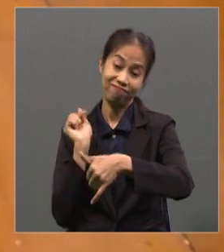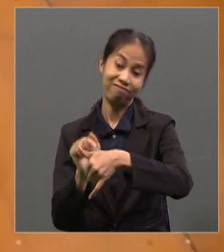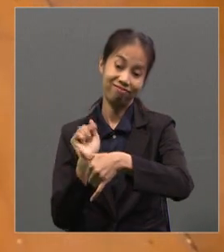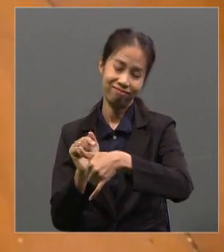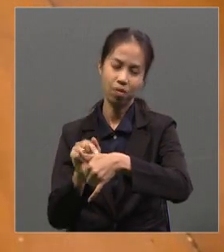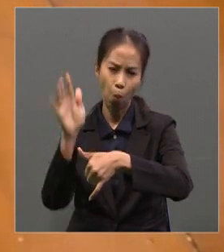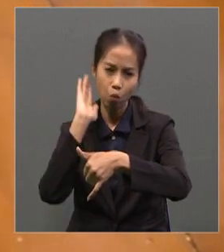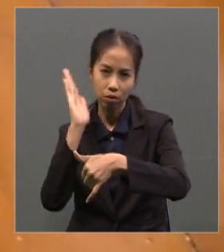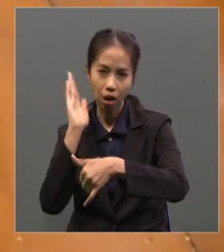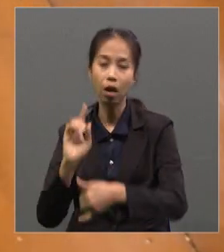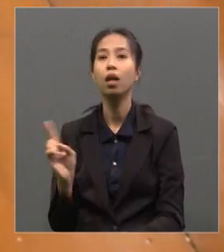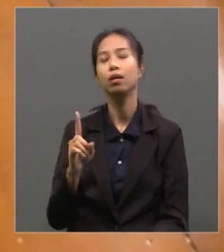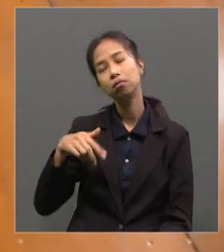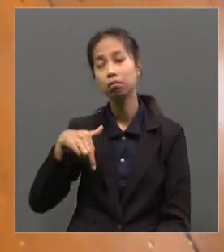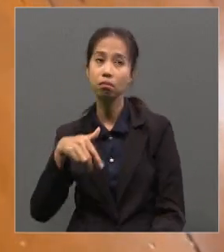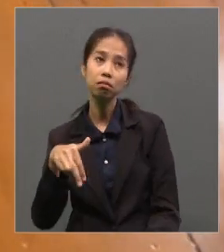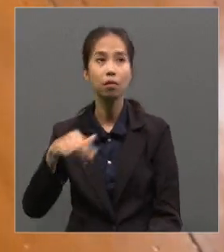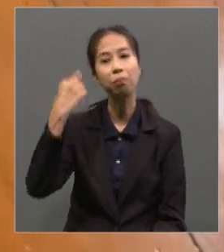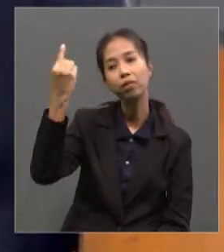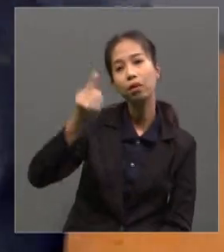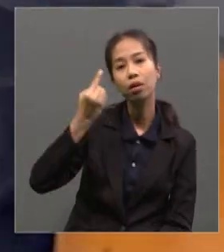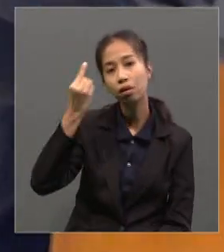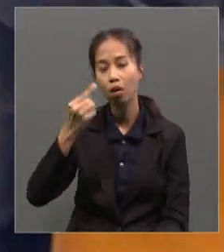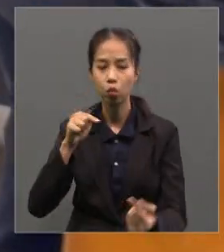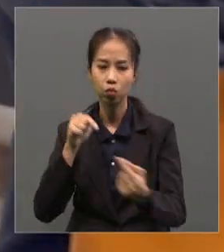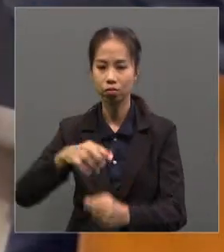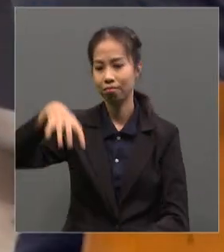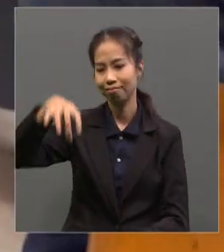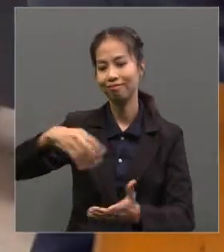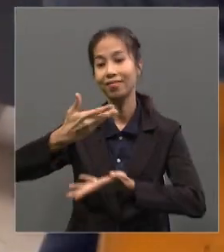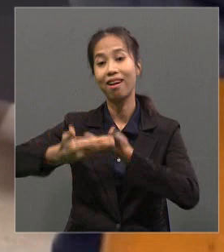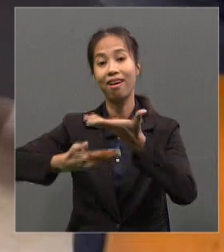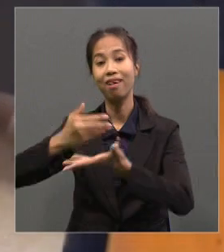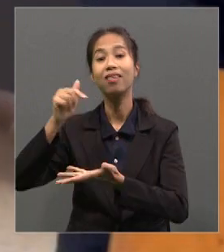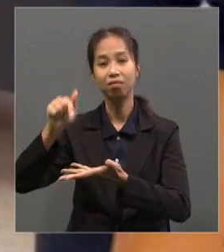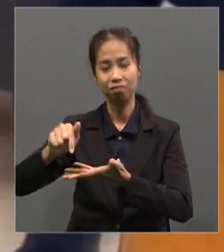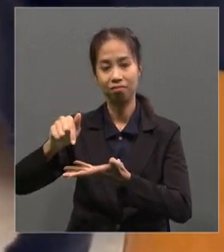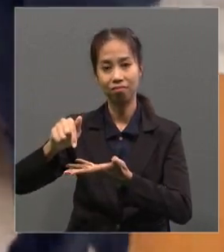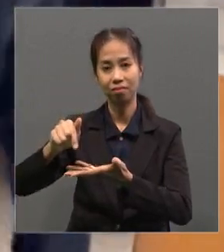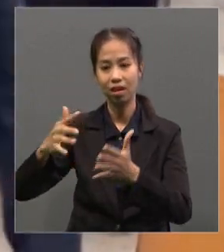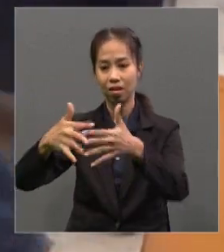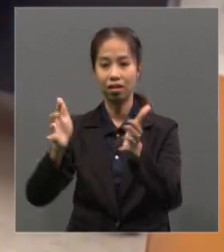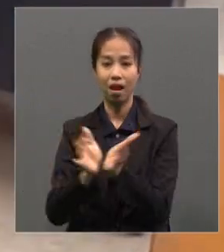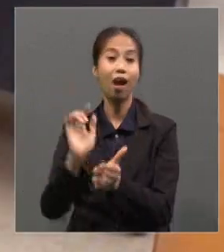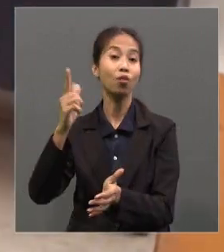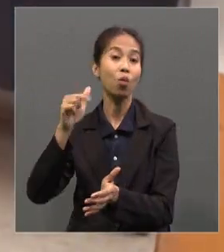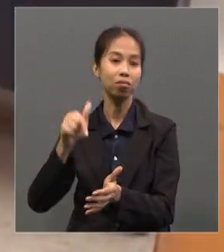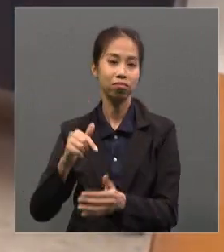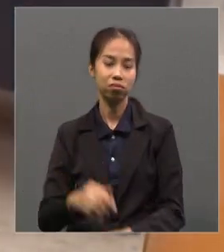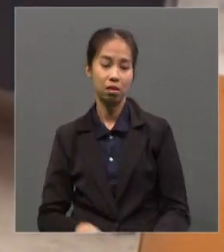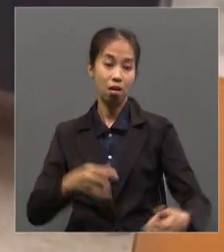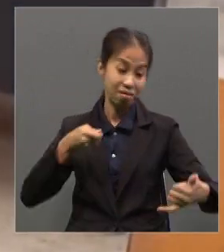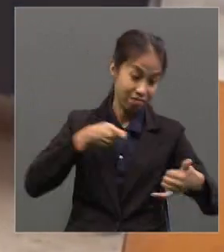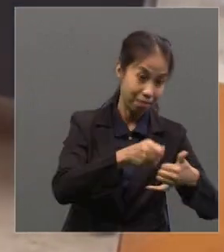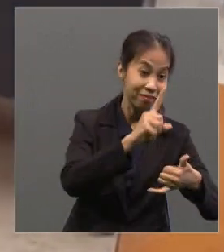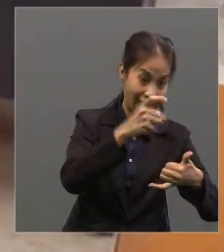ตัวนะคะกำลังเดินเที่ยวอยู่เลยเลยค่ะอยู่ที่งานนะคะโคมไฟกวนอูกลางตลาดอ่างทองเรียกได้ว่าก่อเหตุแล้วยัง